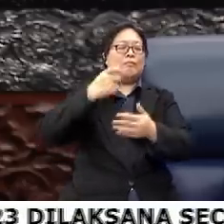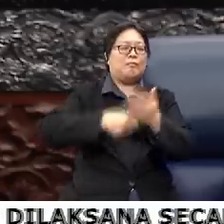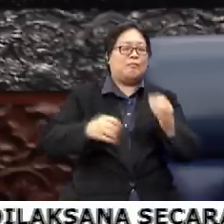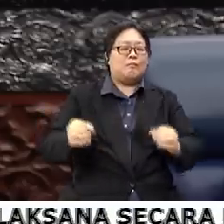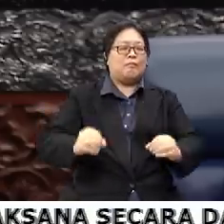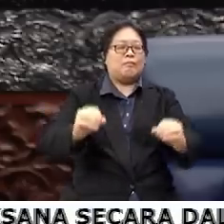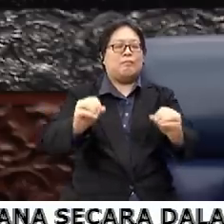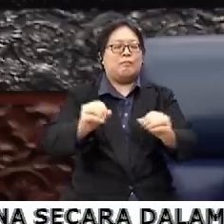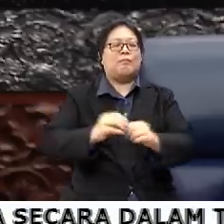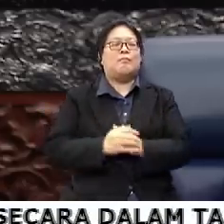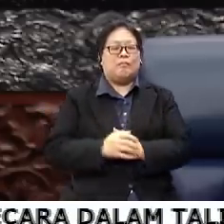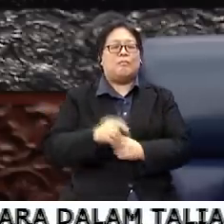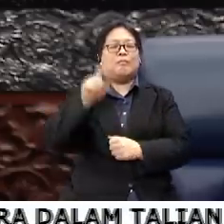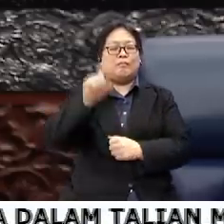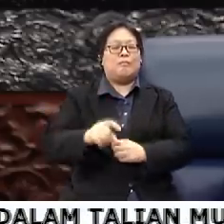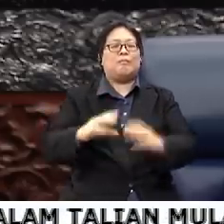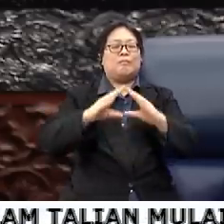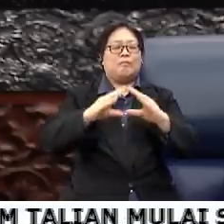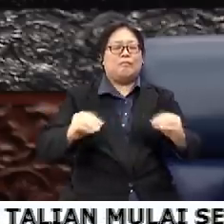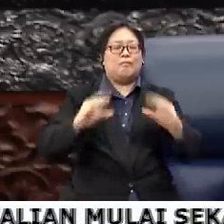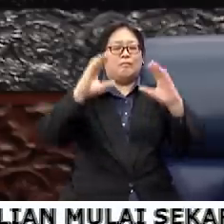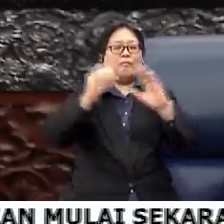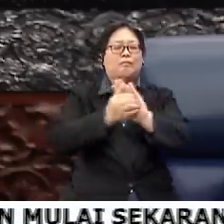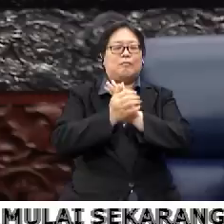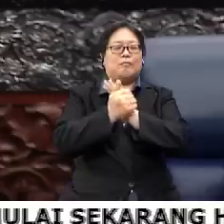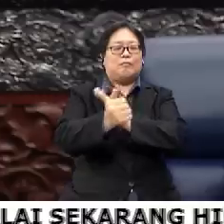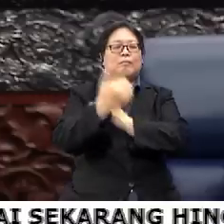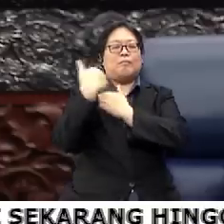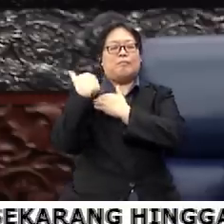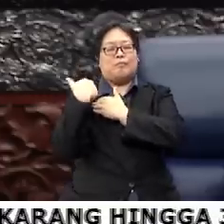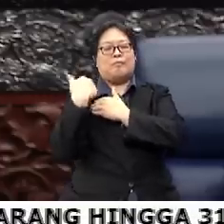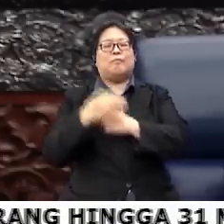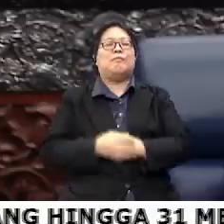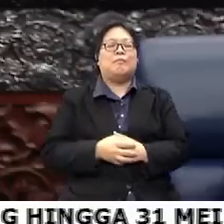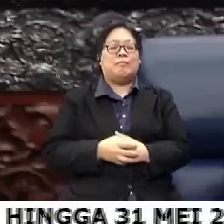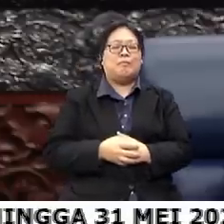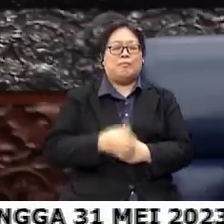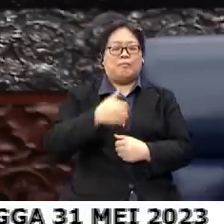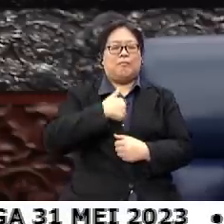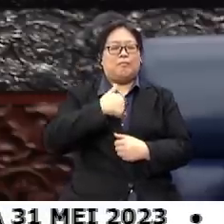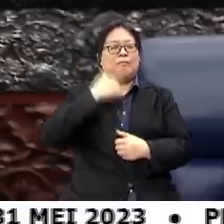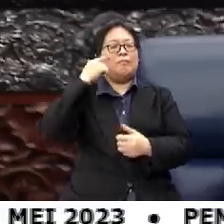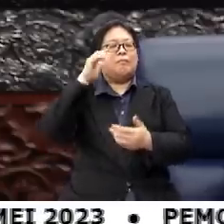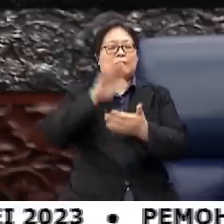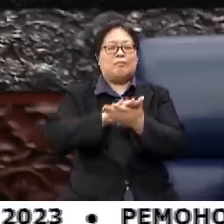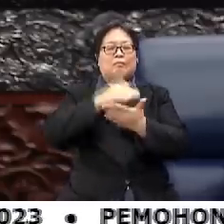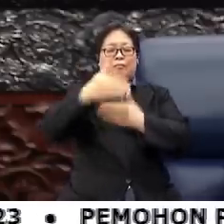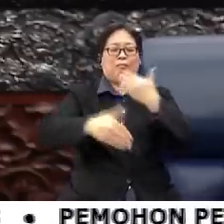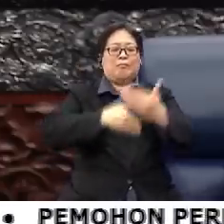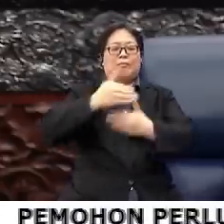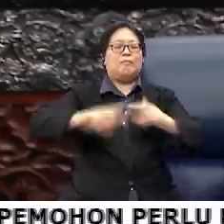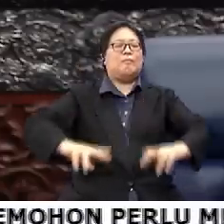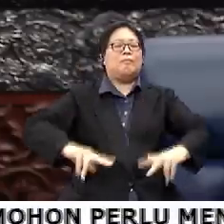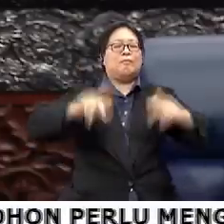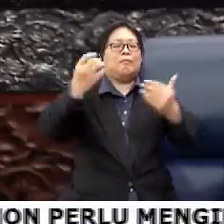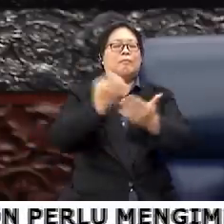perniagaan mesti ditangani dengan cekap dan berkesan. Saya percaya dalam proses pemulihan ekonomi